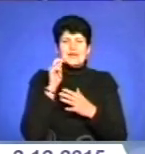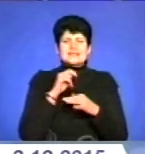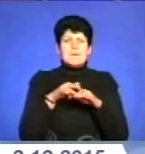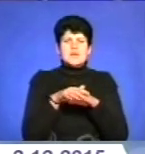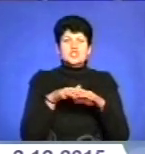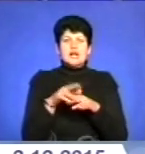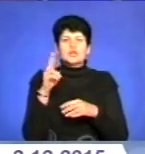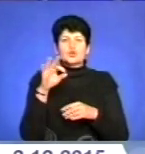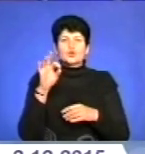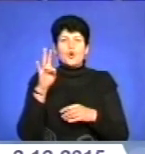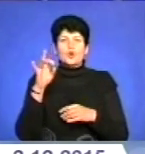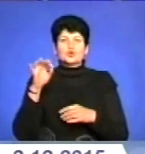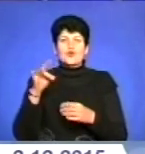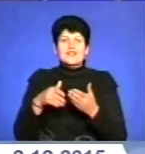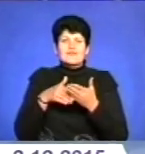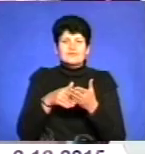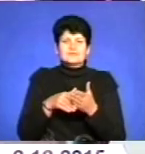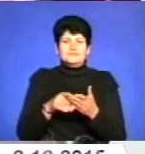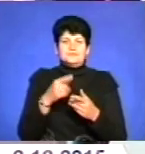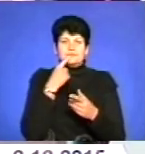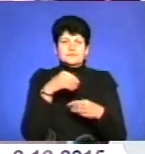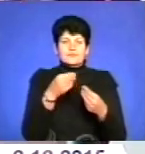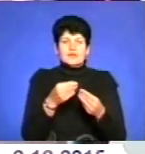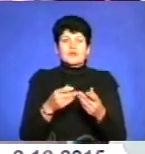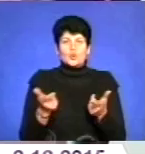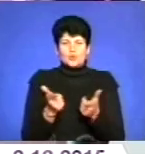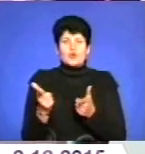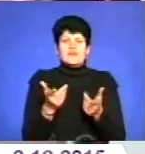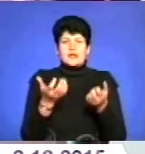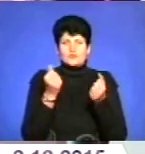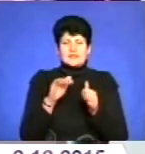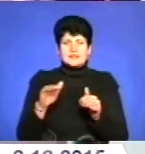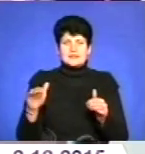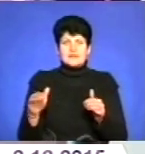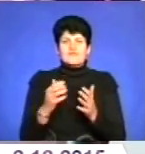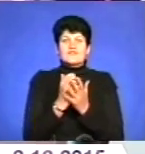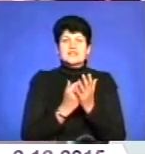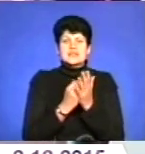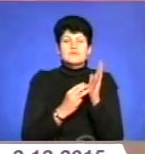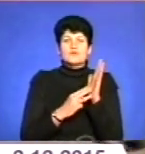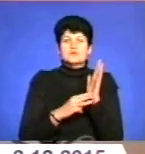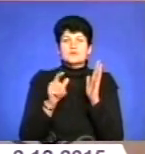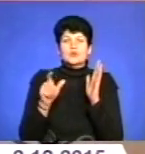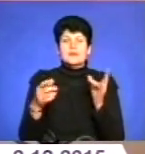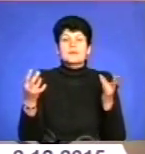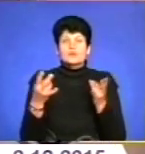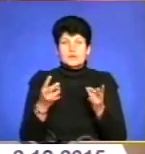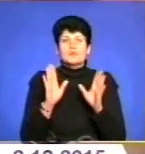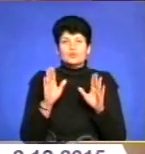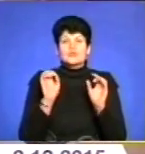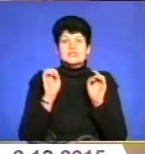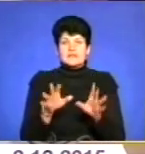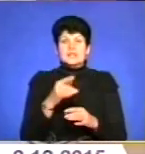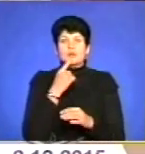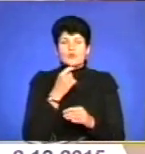життя дітей, які хворі на рак. Лише на Тернопільщині в резерві 80 осіб, які при потребі здаватимуть кров